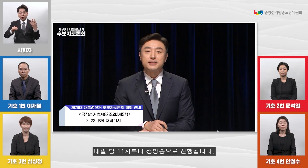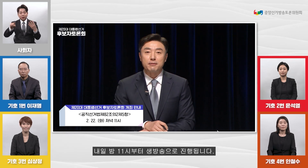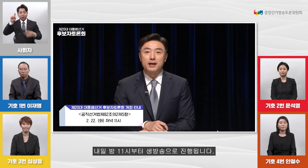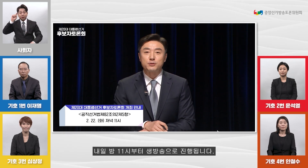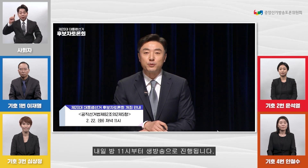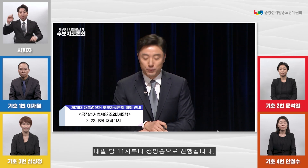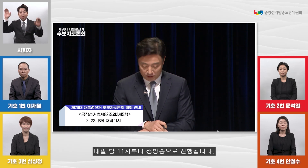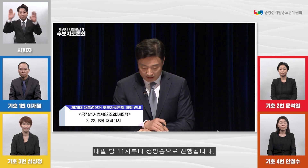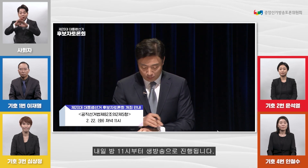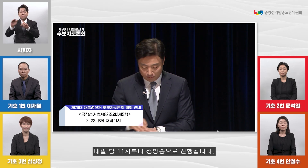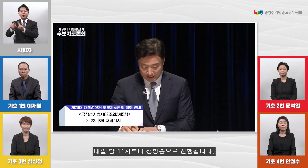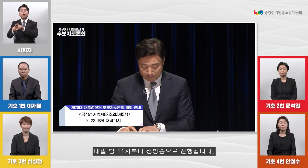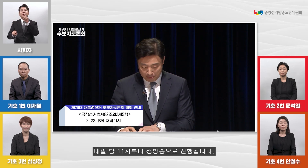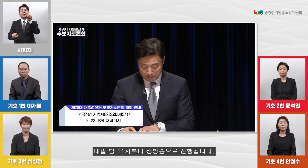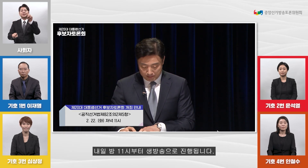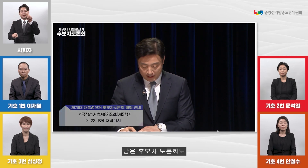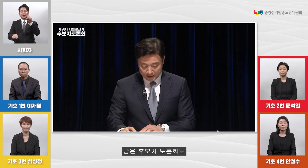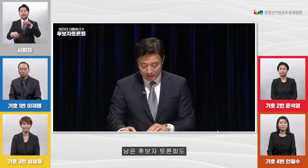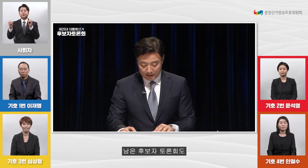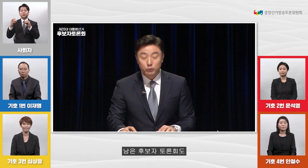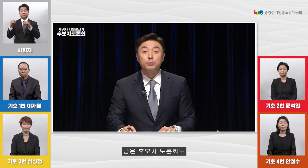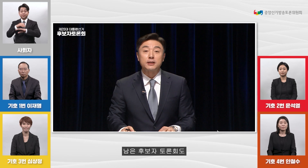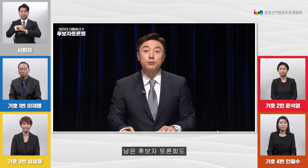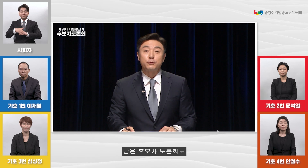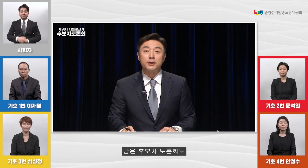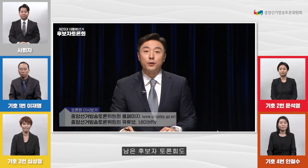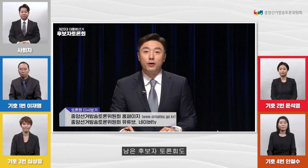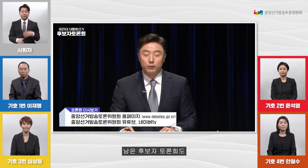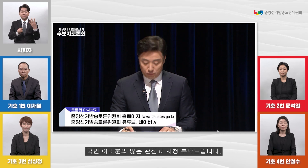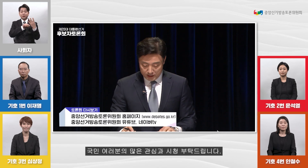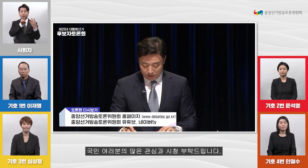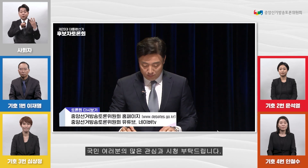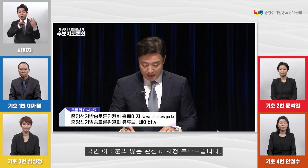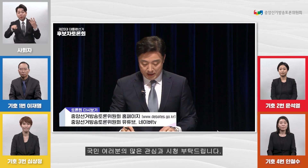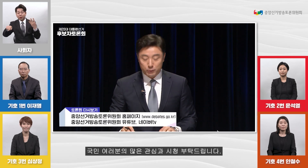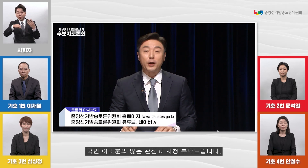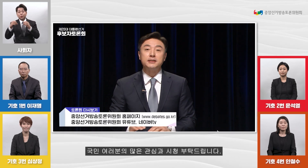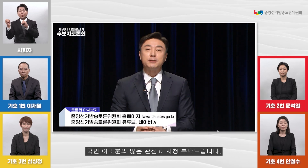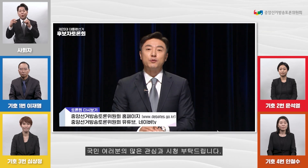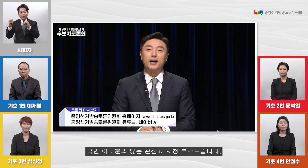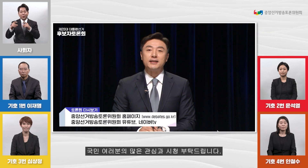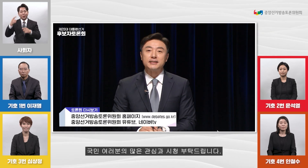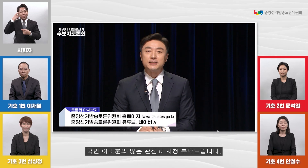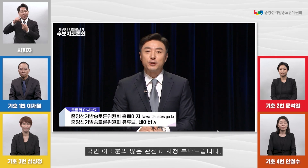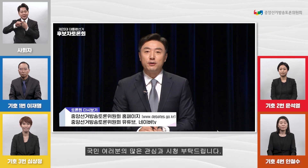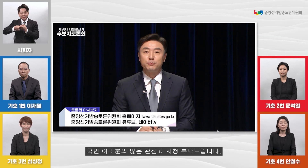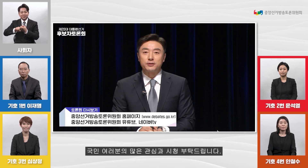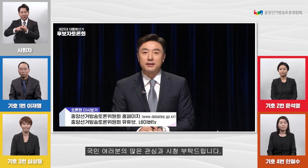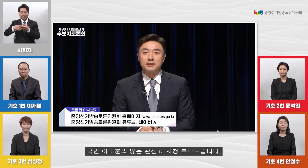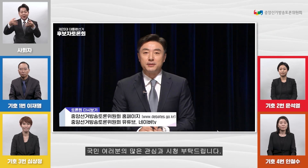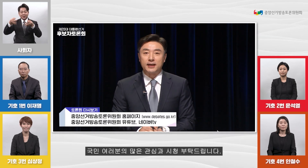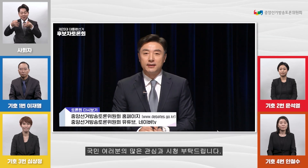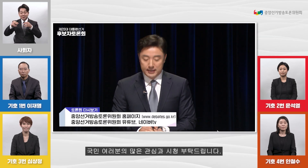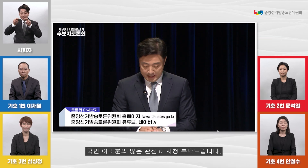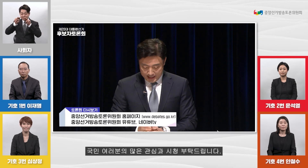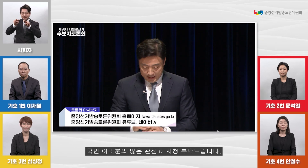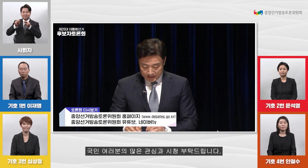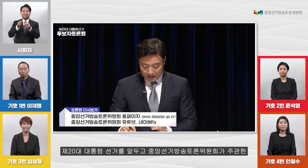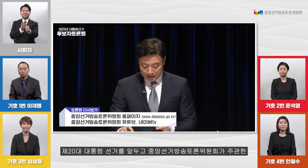11시부터 생방송으로 진행됩니다. 남은 후보자 토론회도 국민 여러분의 많은 관심과 시청